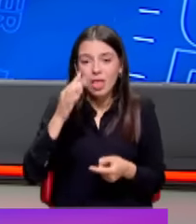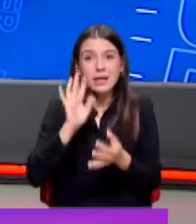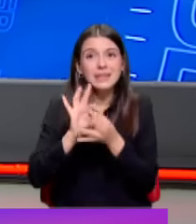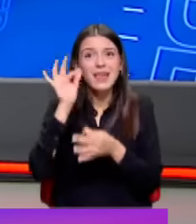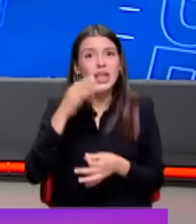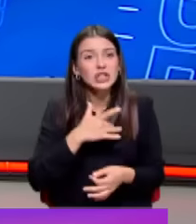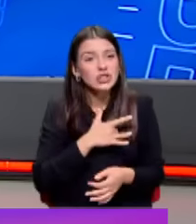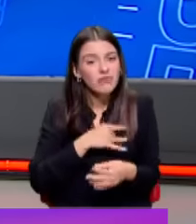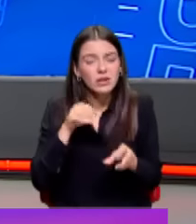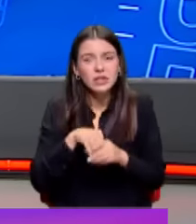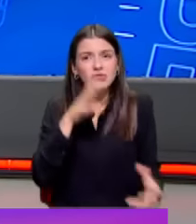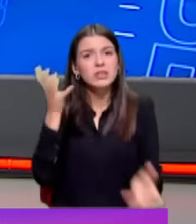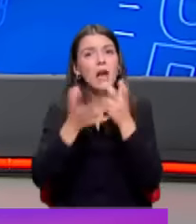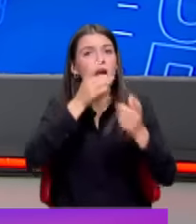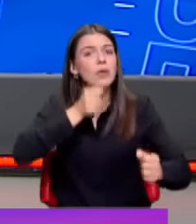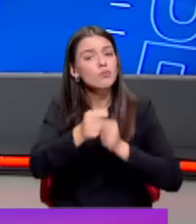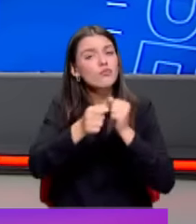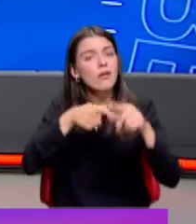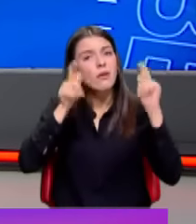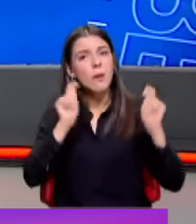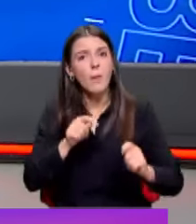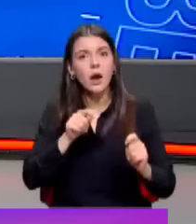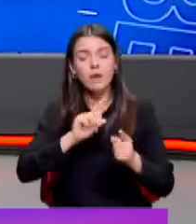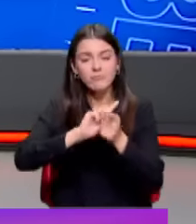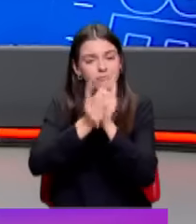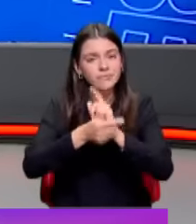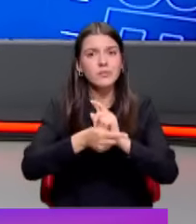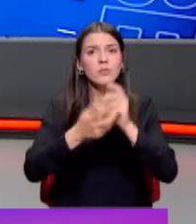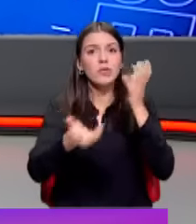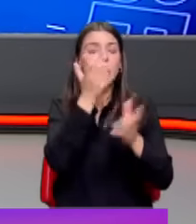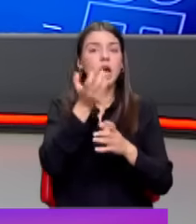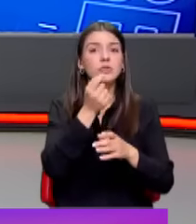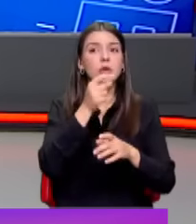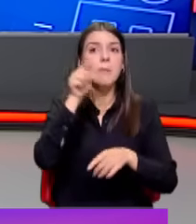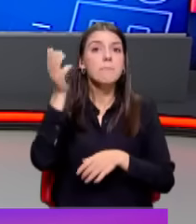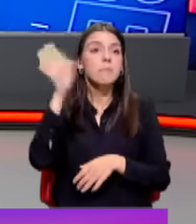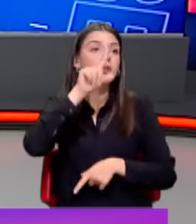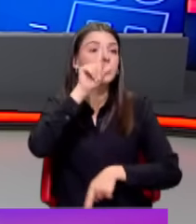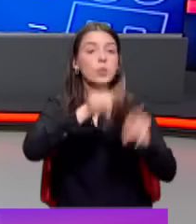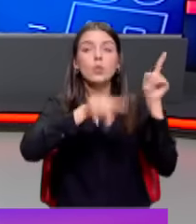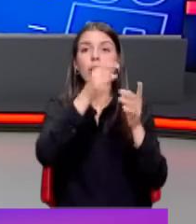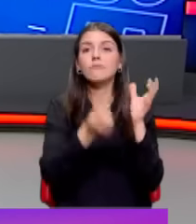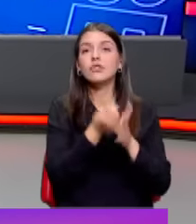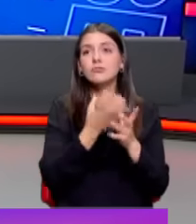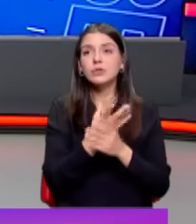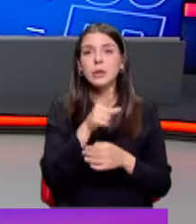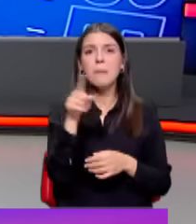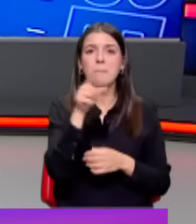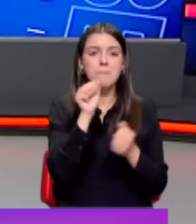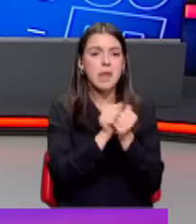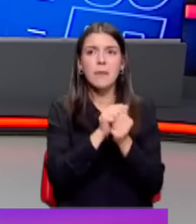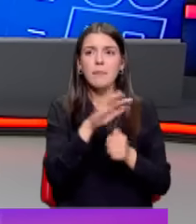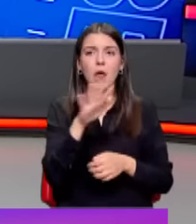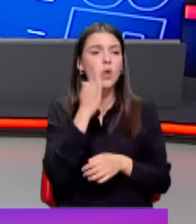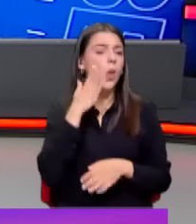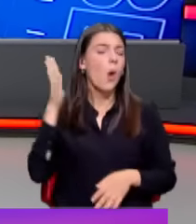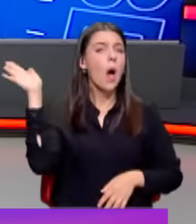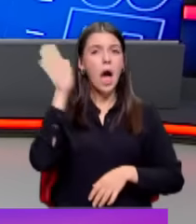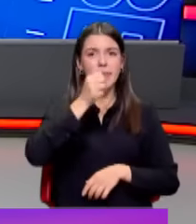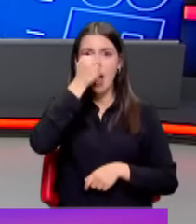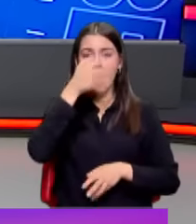pahasına yangınla mücadele ederken çok yakıcı bambaşka bir gündem ortaya çıkmış oluyor. Biri birine tokat atıp kan akıttığı